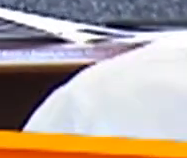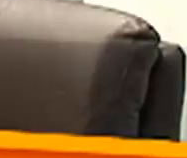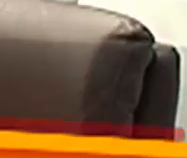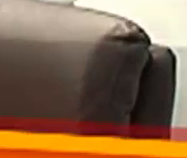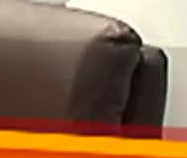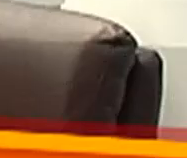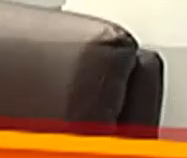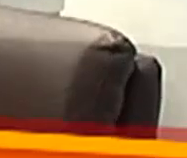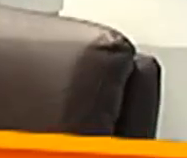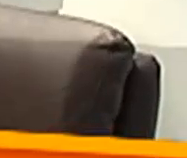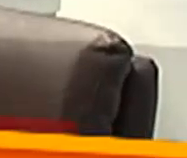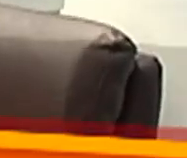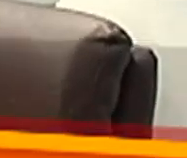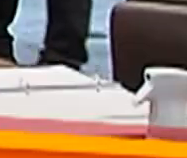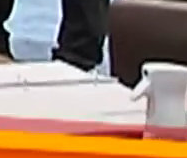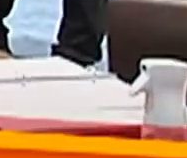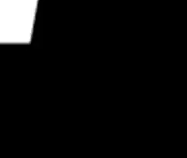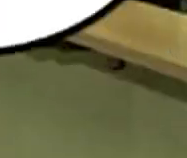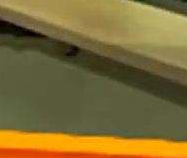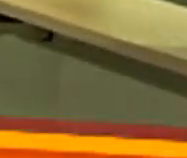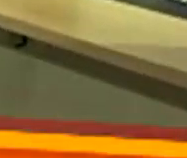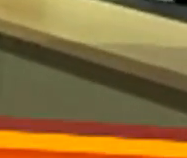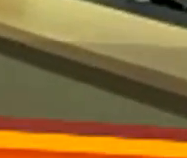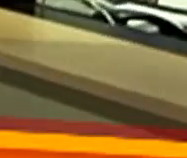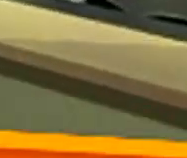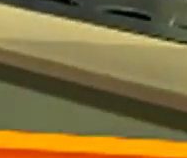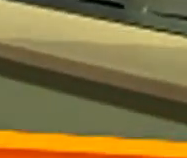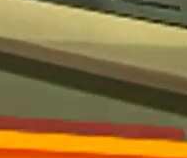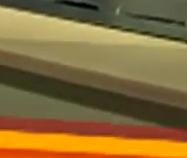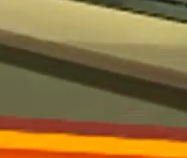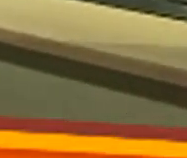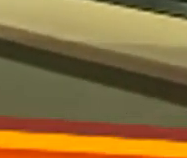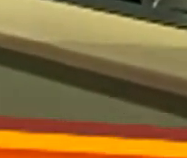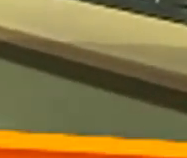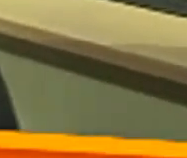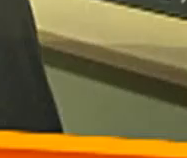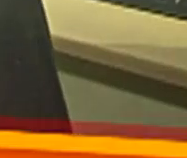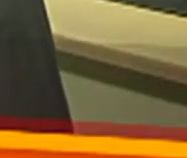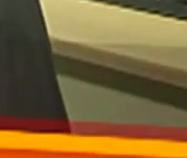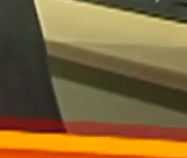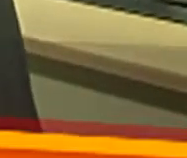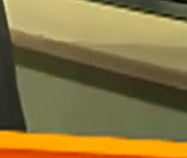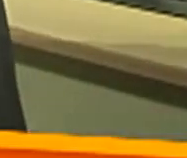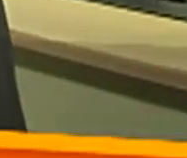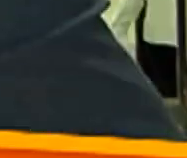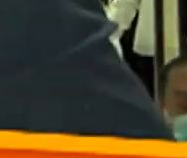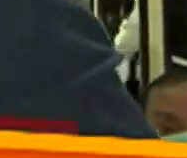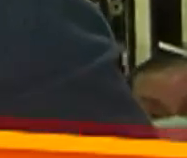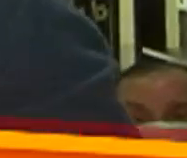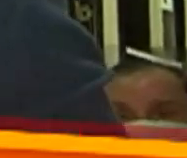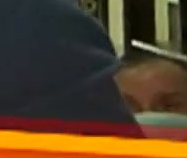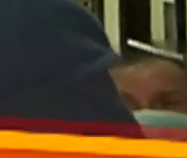Senate President si Jinggoy Estrada. At pinapadeport na ex ni Pocwang na si Lee O'Brien, sinagot ang